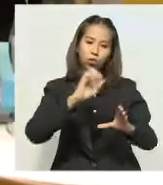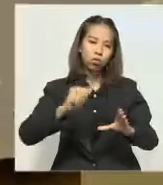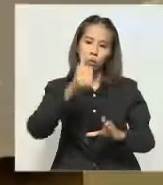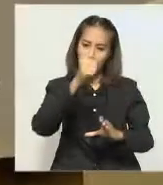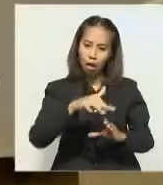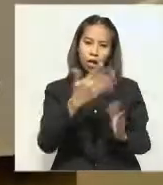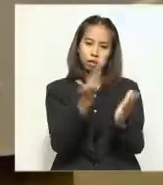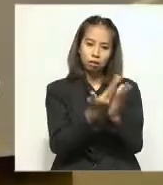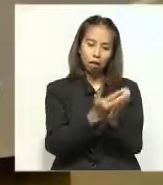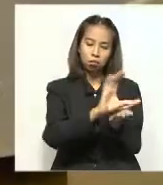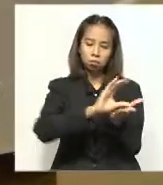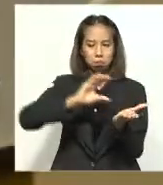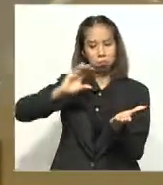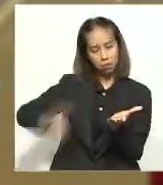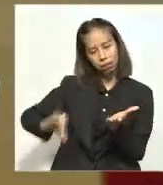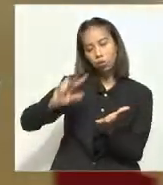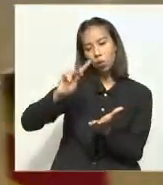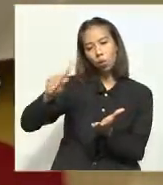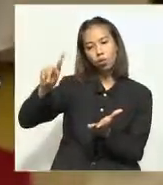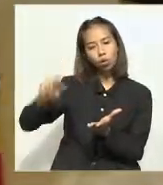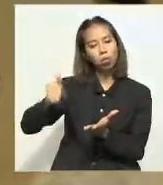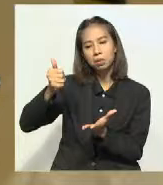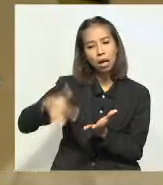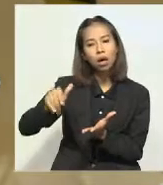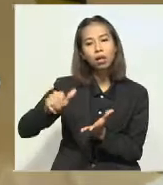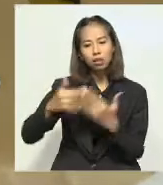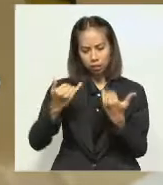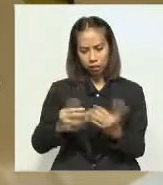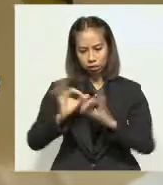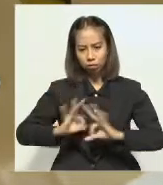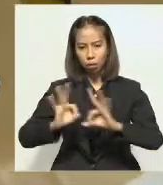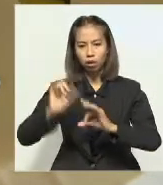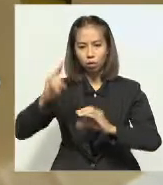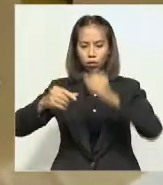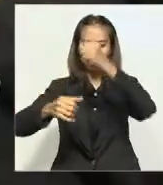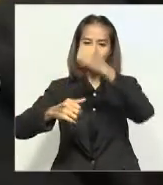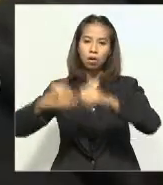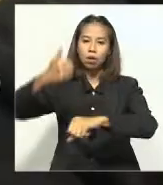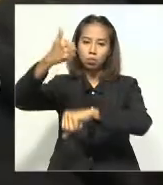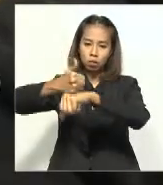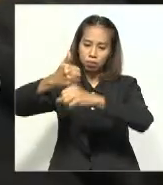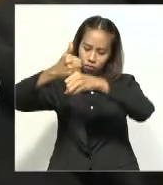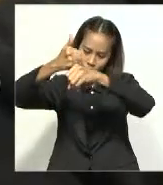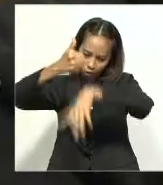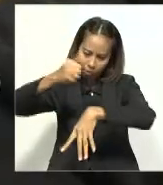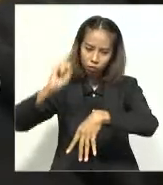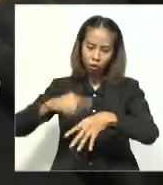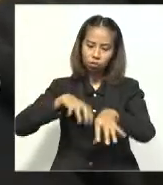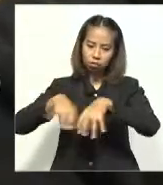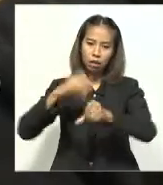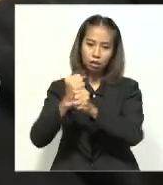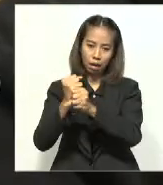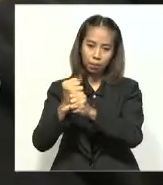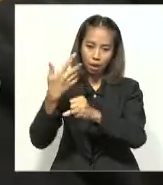อุดหนุนจากกกต.ขณะเดียวกันต้องปรับปรุงโครงสร้างพรรคการเลือกหัวหน้าพรรคกรรมการบริหารพรรคให้แล้วเสร็จโดย